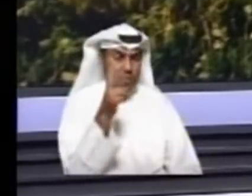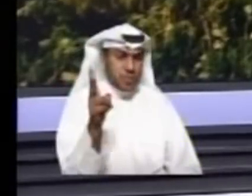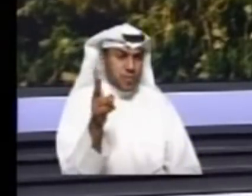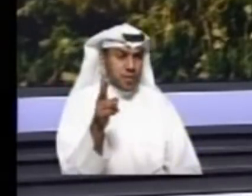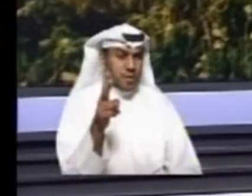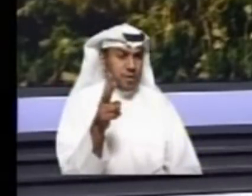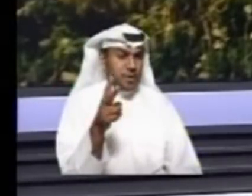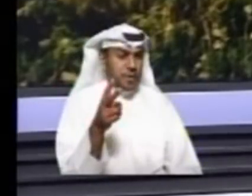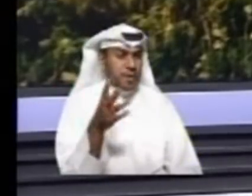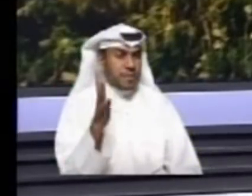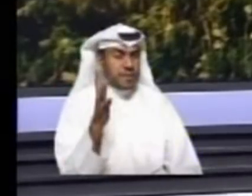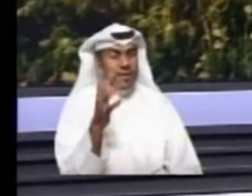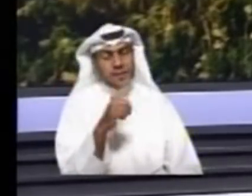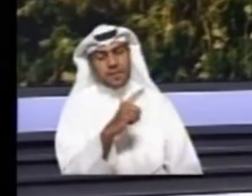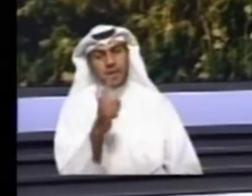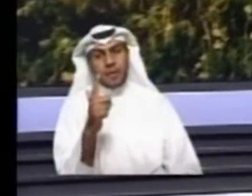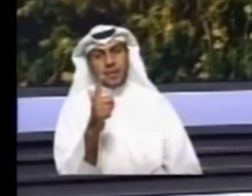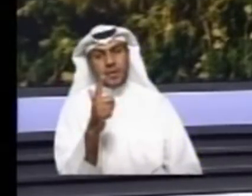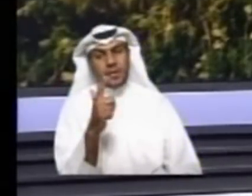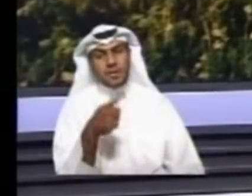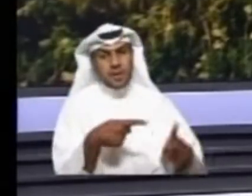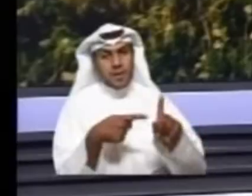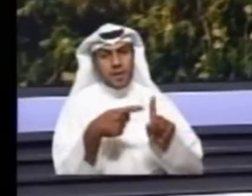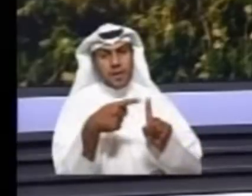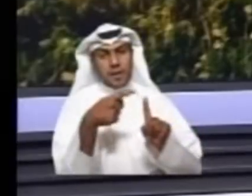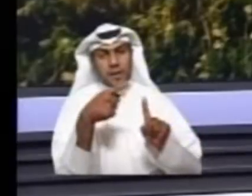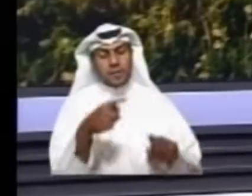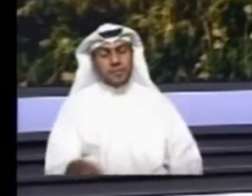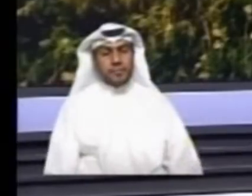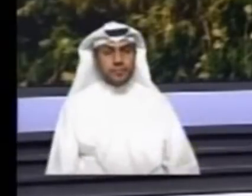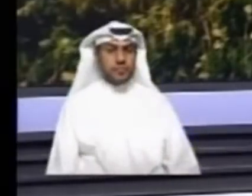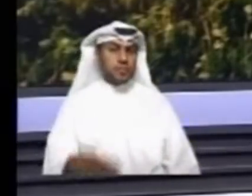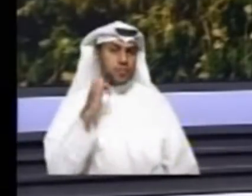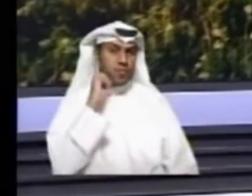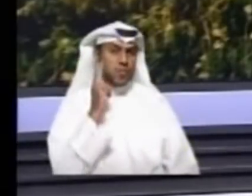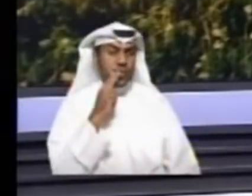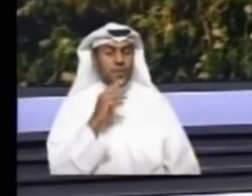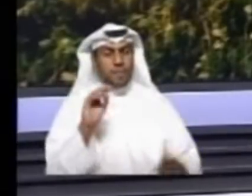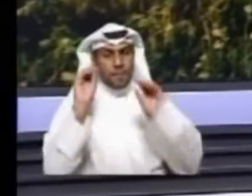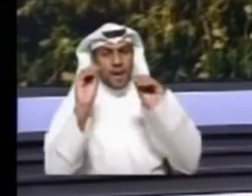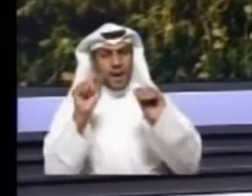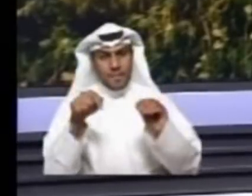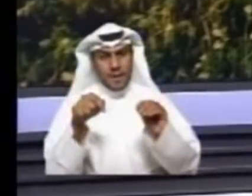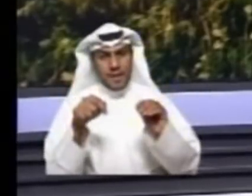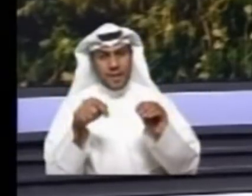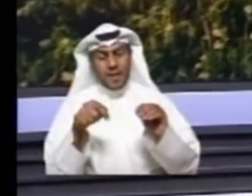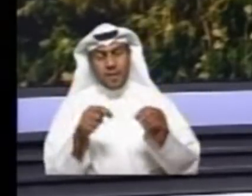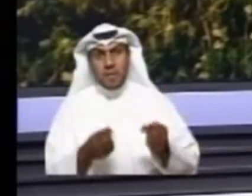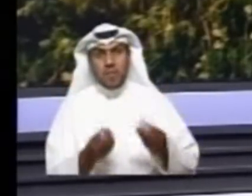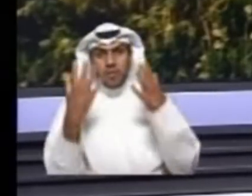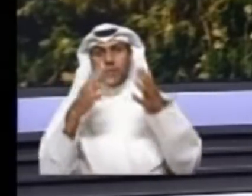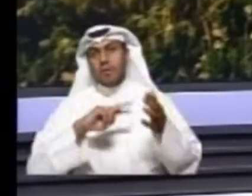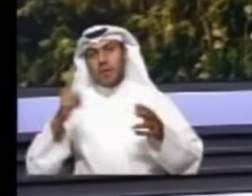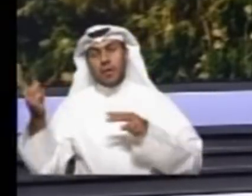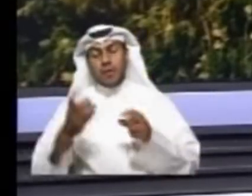27 والصغرى ما بين 15 الى 17 درجه مئويه اعزائي المشاهدين لازلنا في فتره سبق السرايات واي